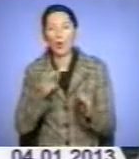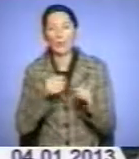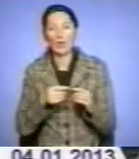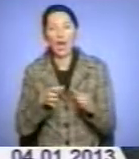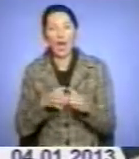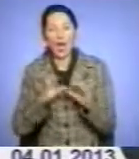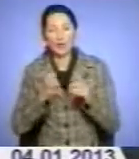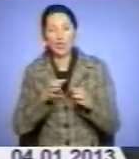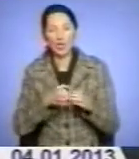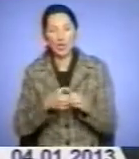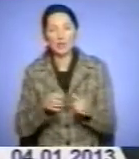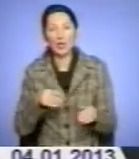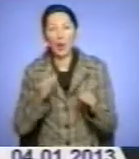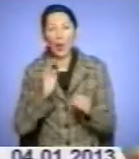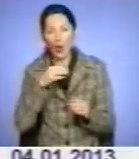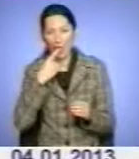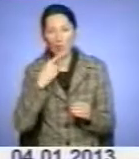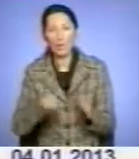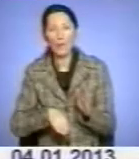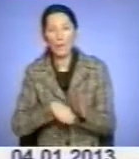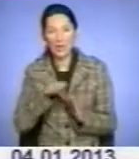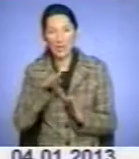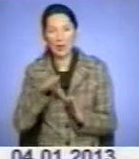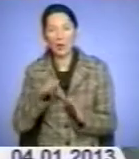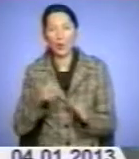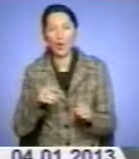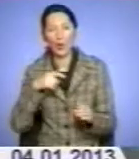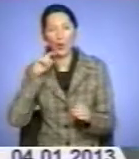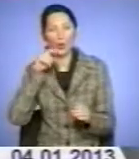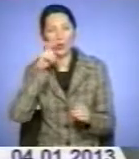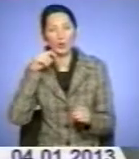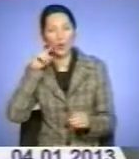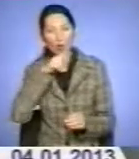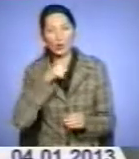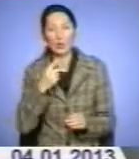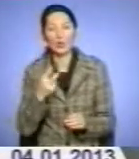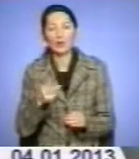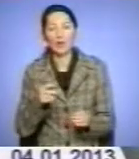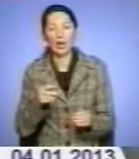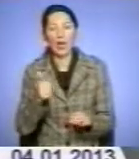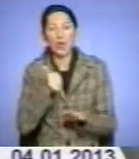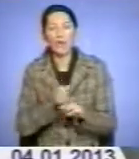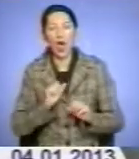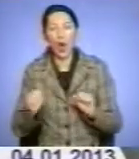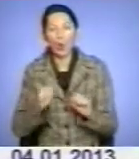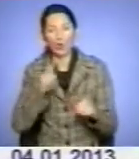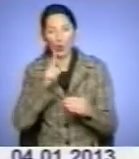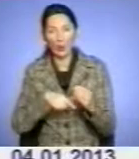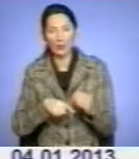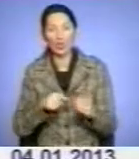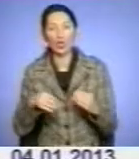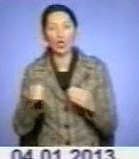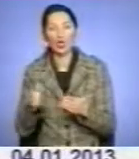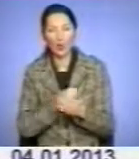українській економіці не більш як на 2,5. Та глава уряду впевнений, досягти бажаного можна завдяки інвестиційному поштовху.